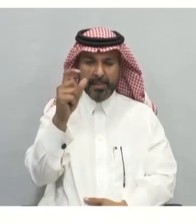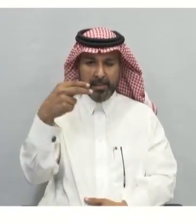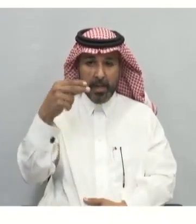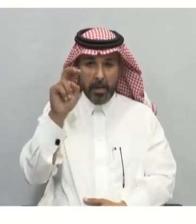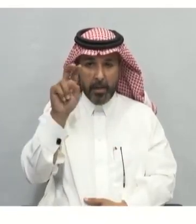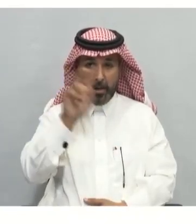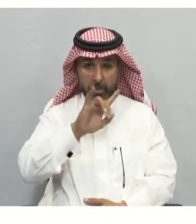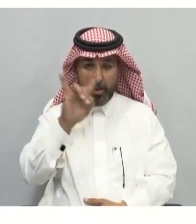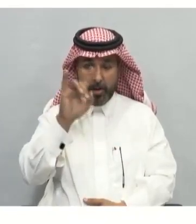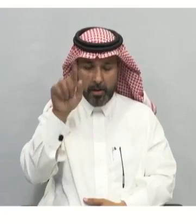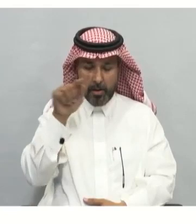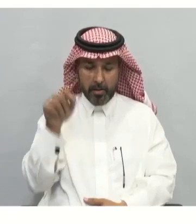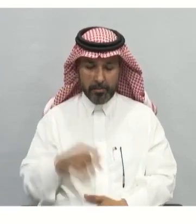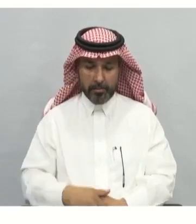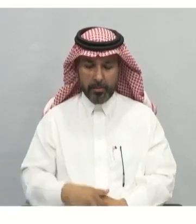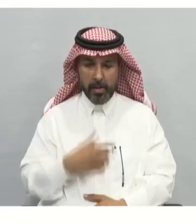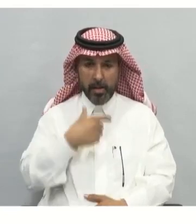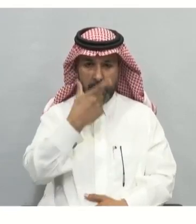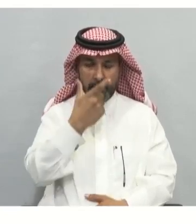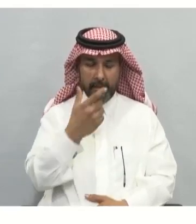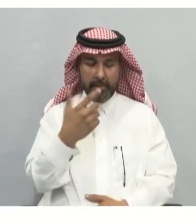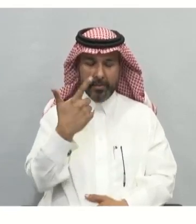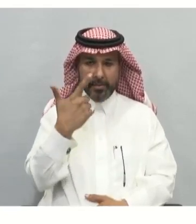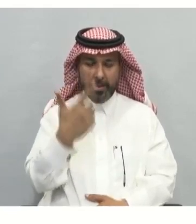الحديث السابع في صفحه